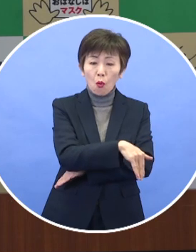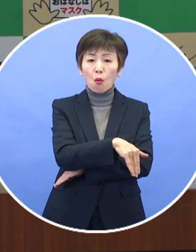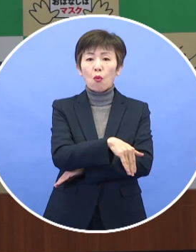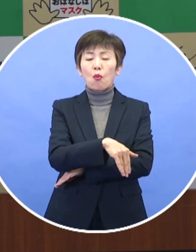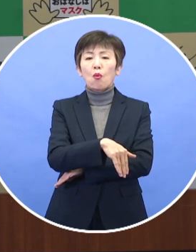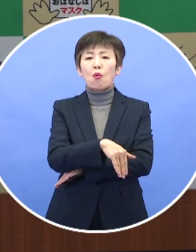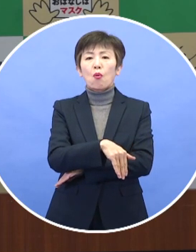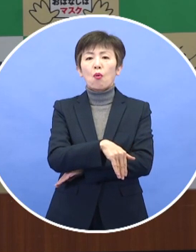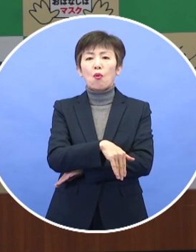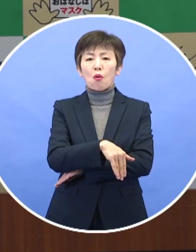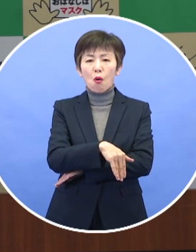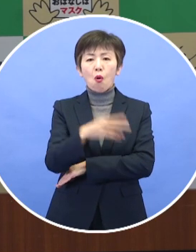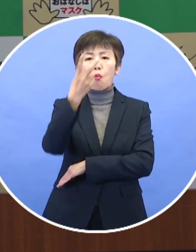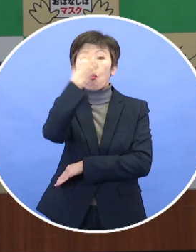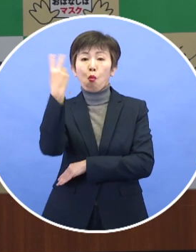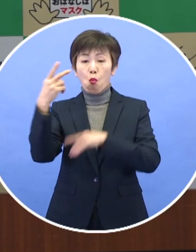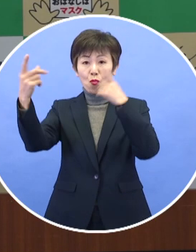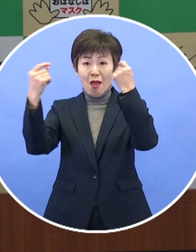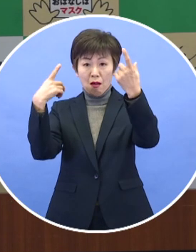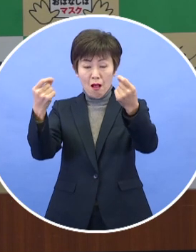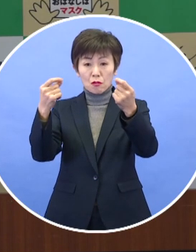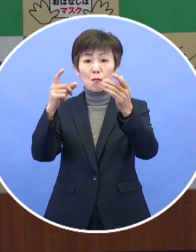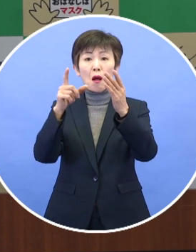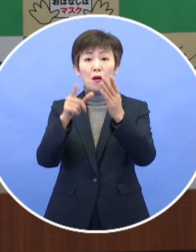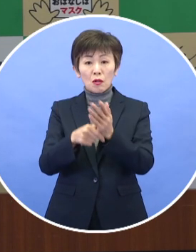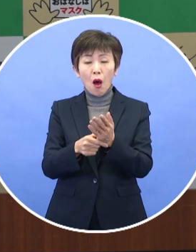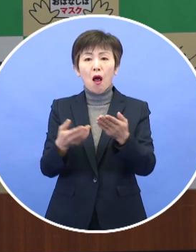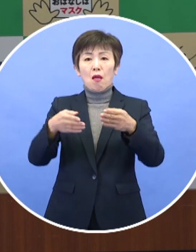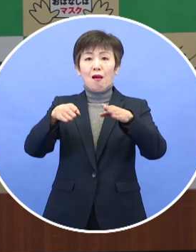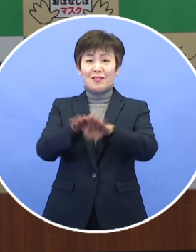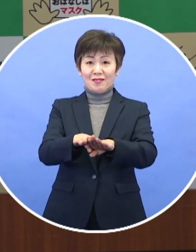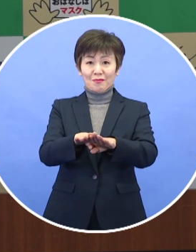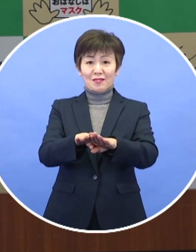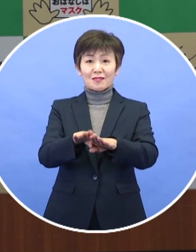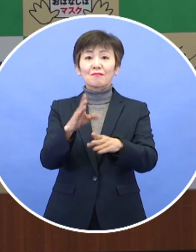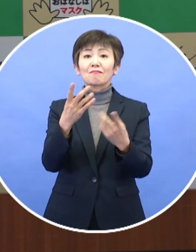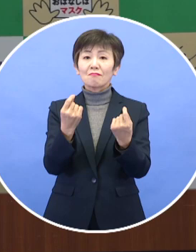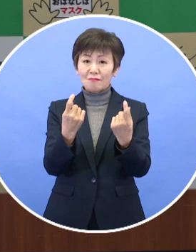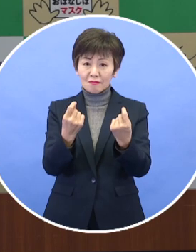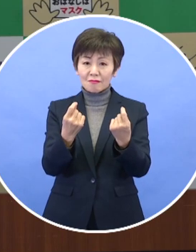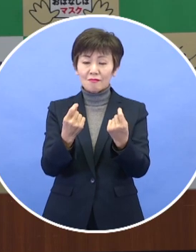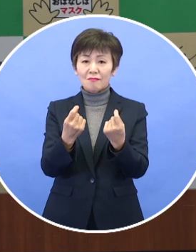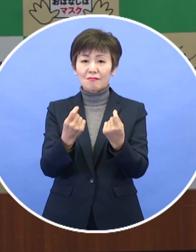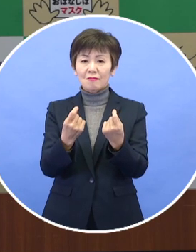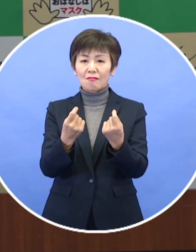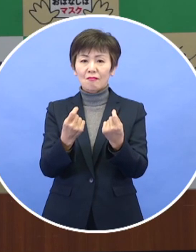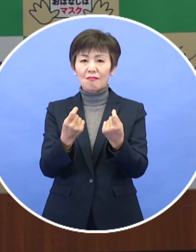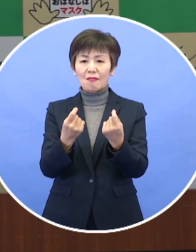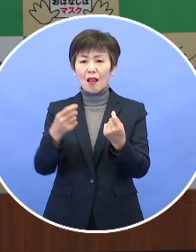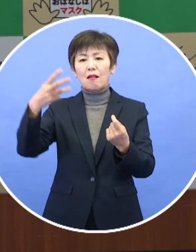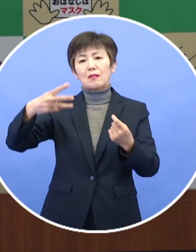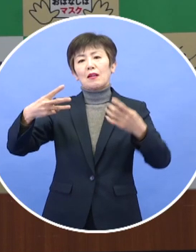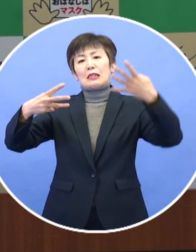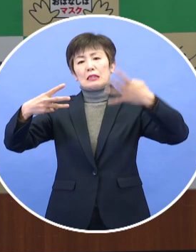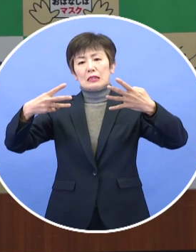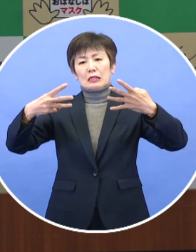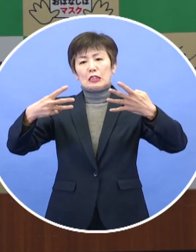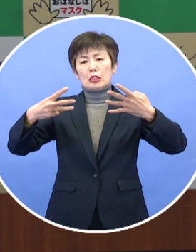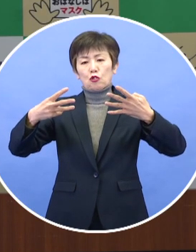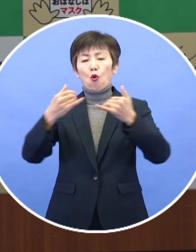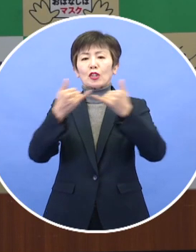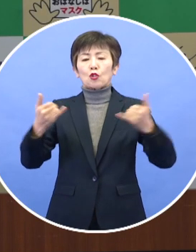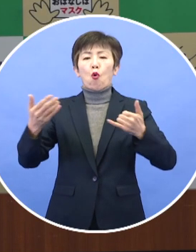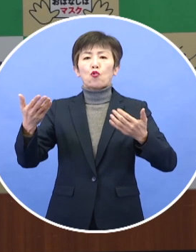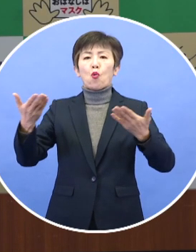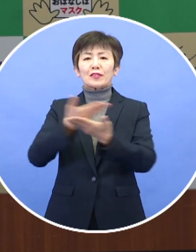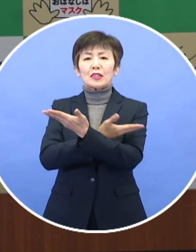くですね、もしくはもう高校とか大学はもうお休みに入っていると思いますので、 年度替わりの移動、それからま